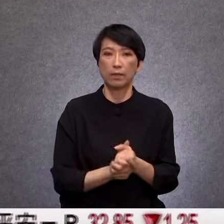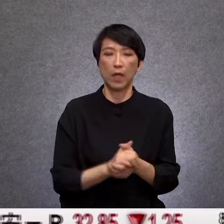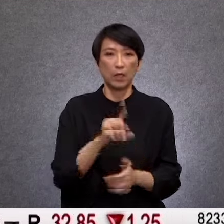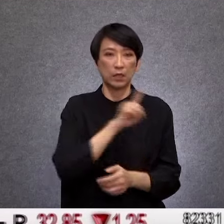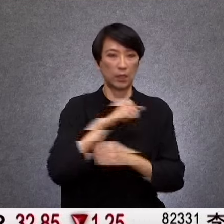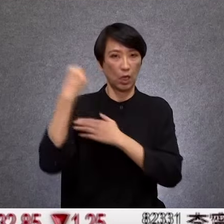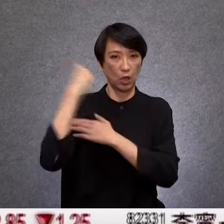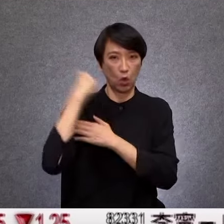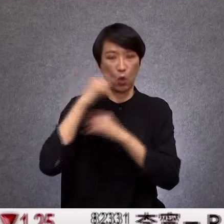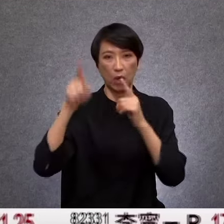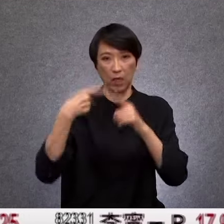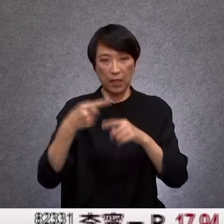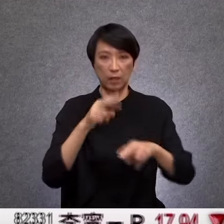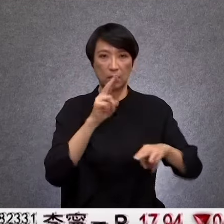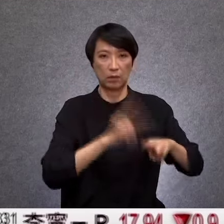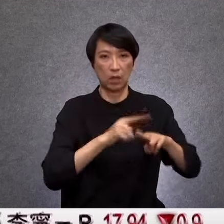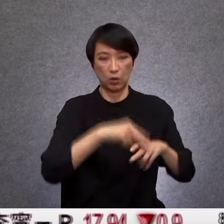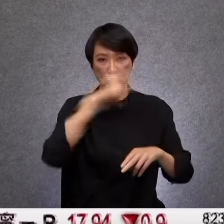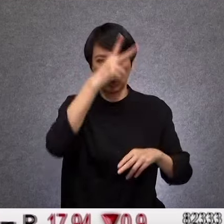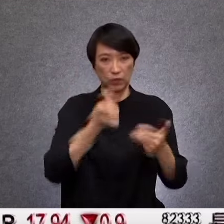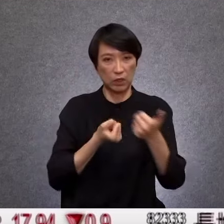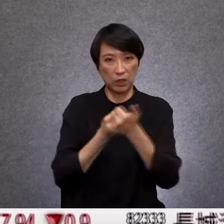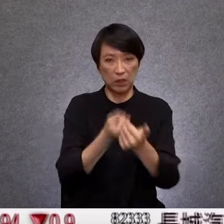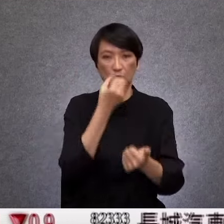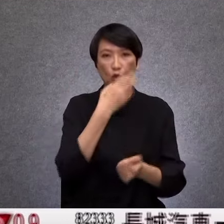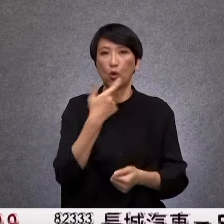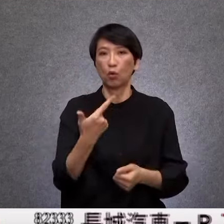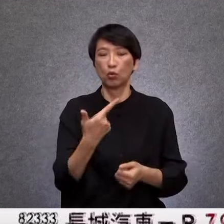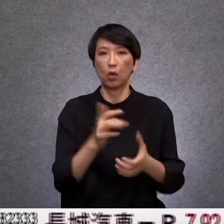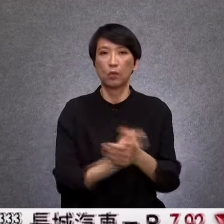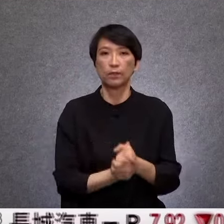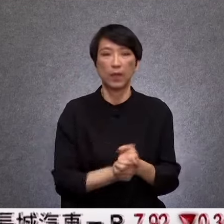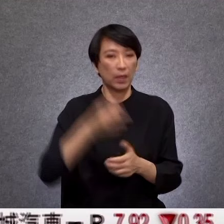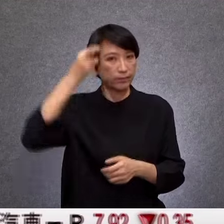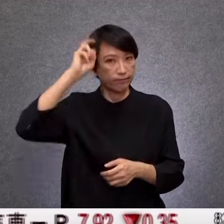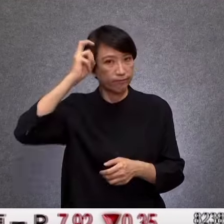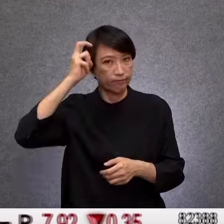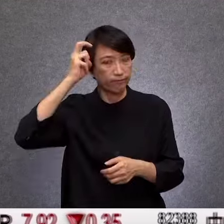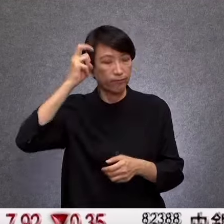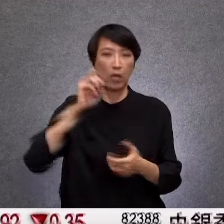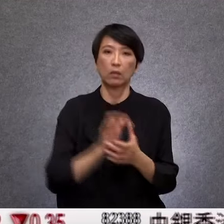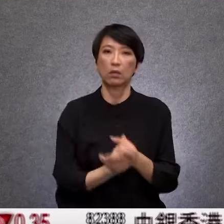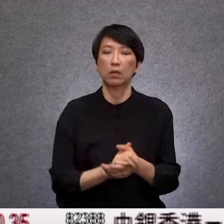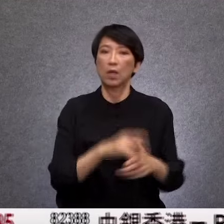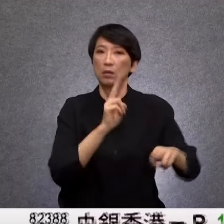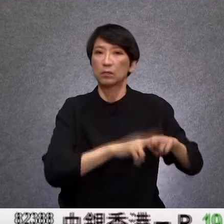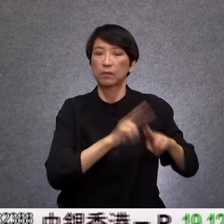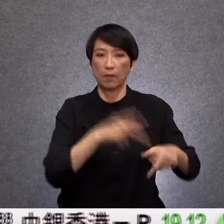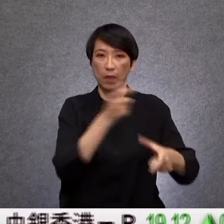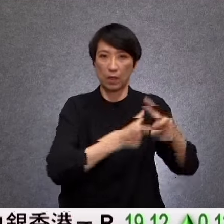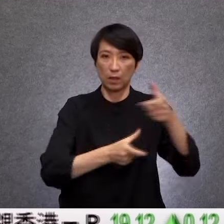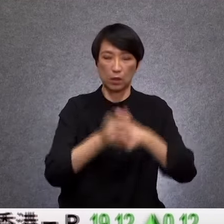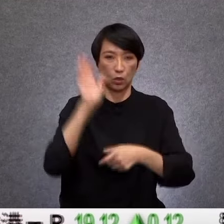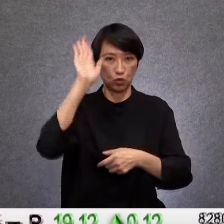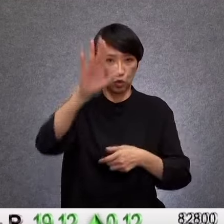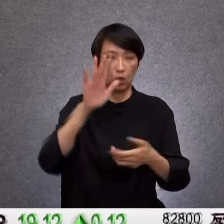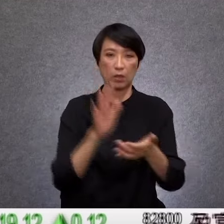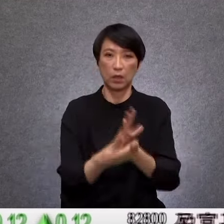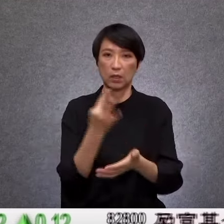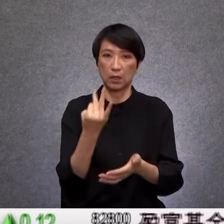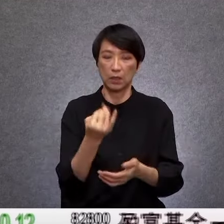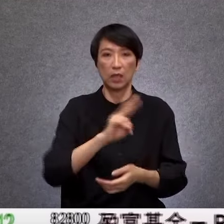哋係樂觀嘅。除了我哋自己的努力咧，其實國家是很支持我哋。我哋嘅研判咧，亦都覺得